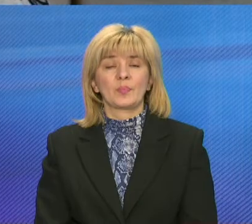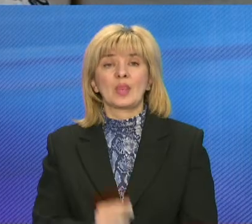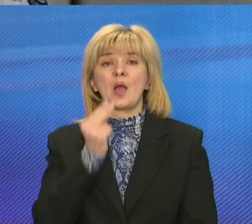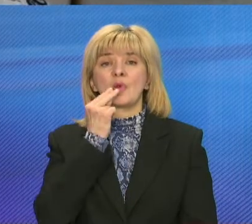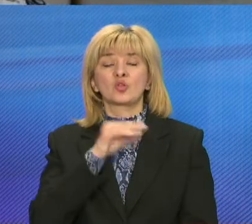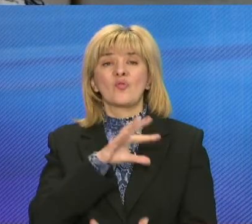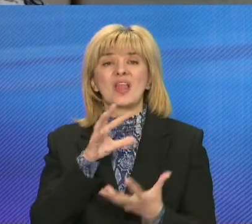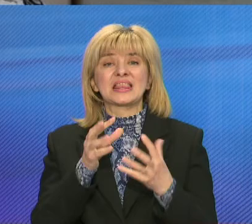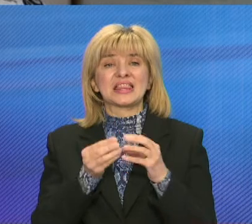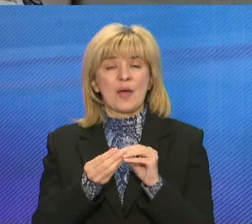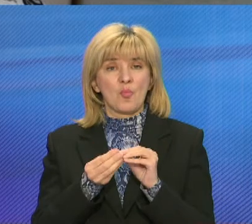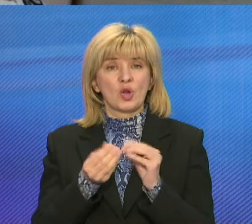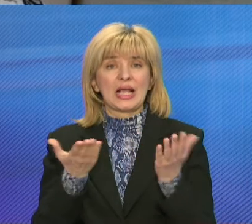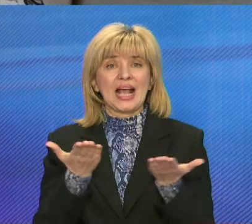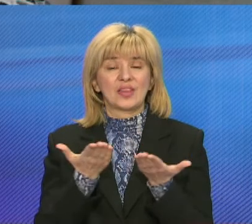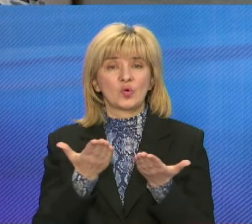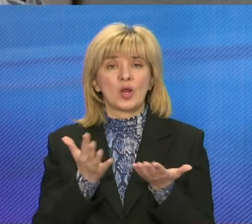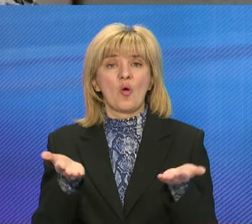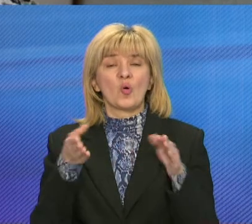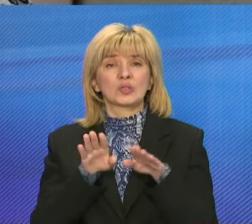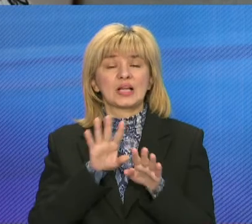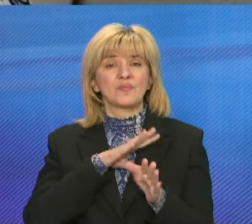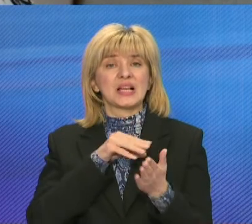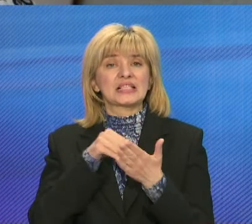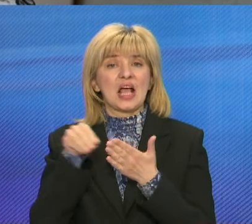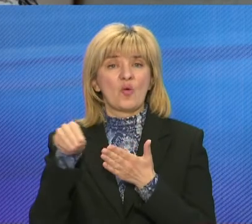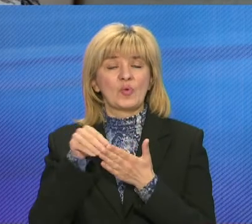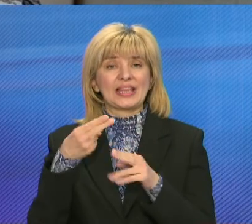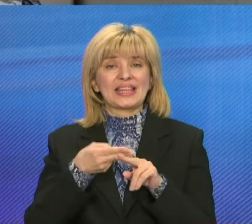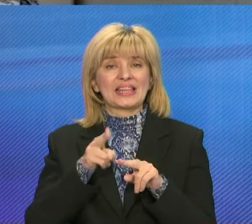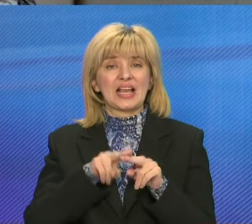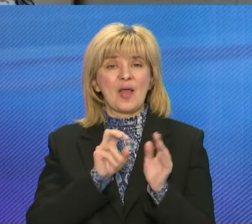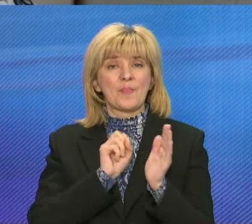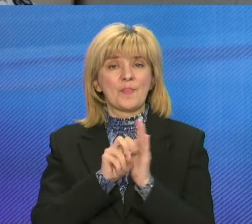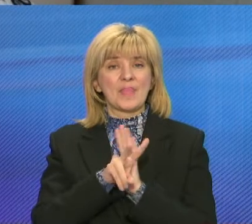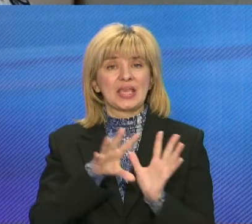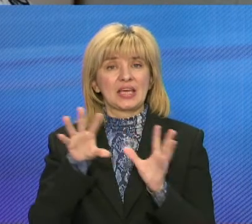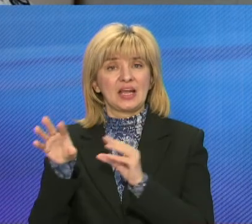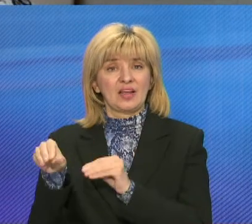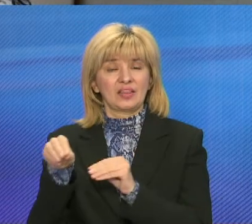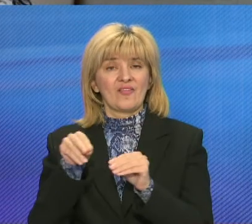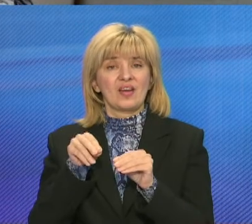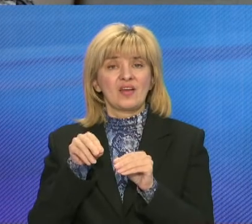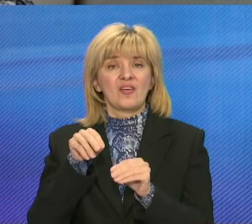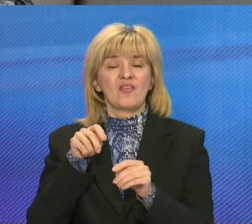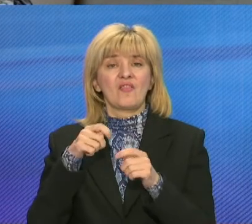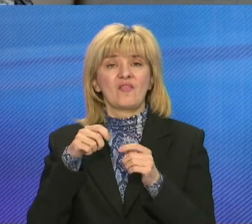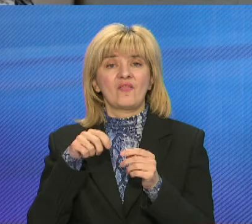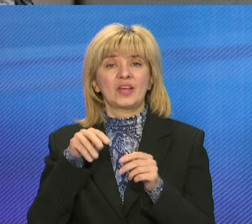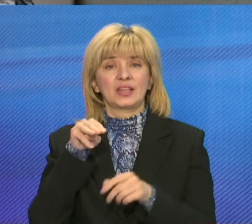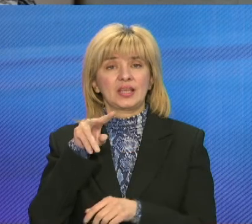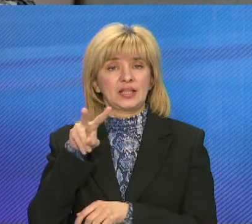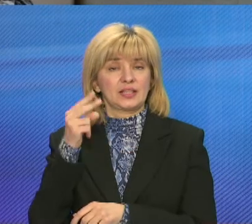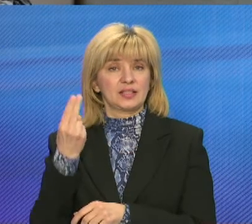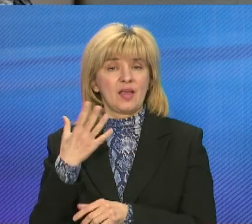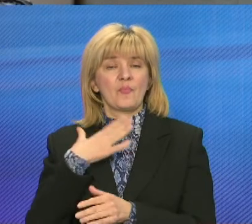Продуктовые наборы, которые у нас остались и были закуплены для мигрантов, проживающих в ТЛЦ, мы согласовали с донором их перемещение